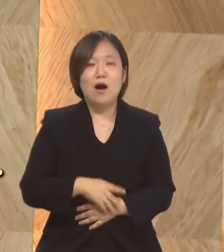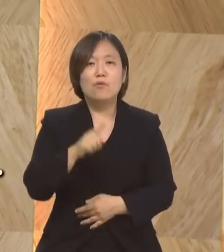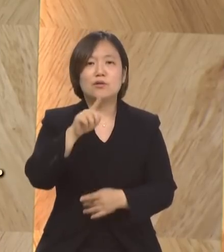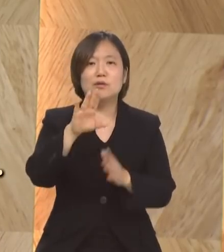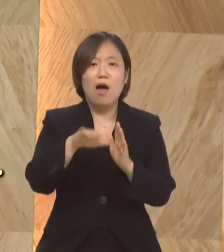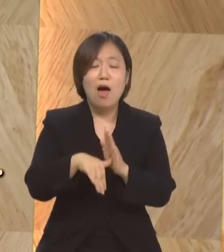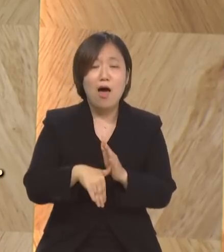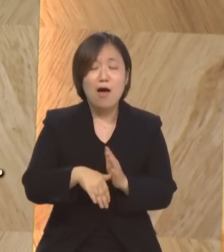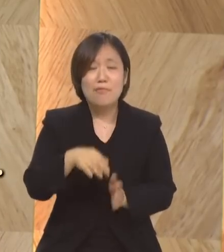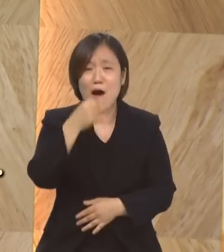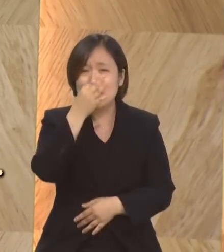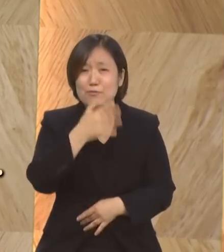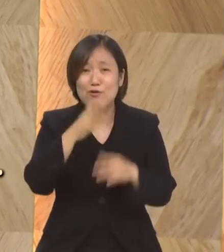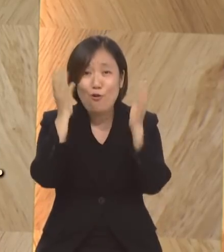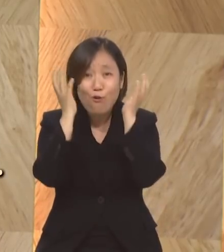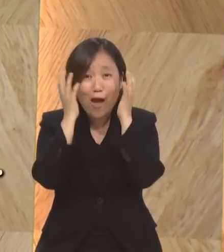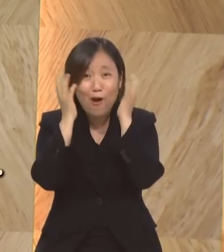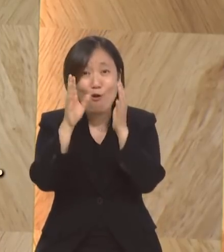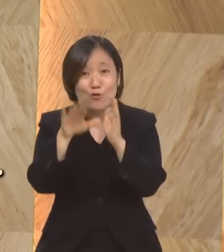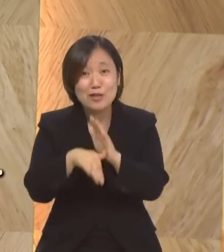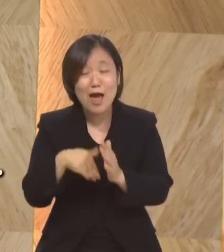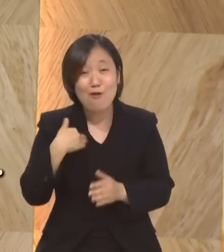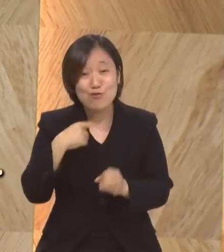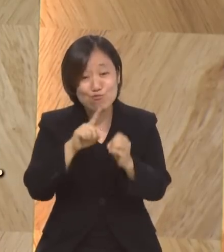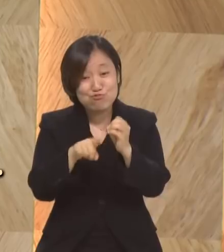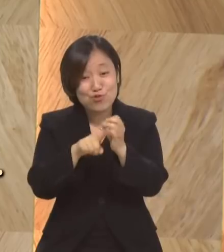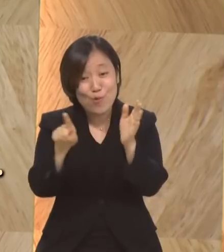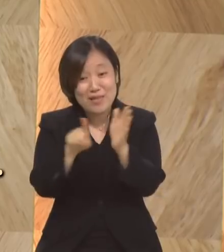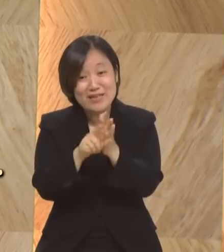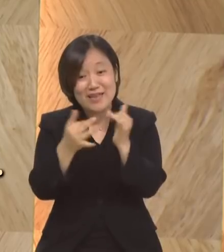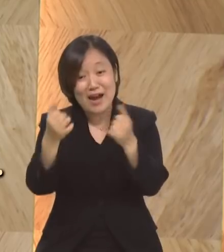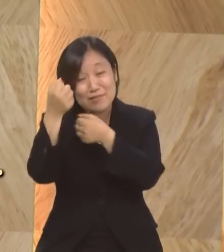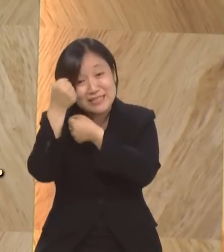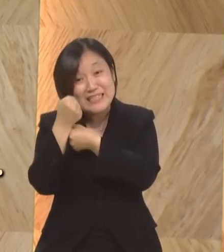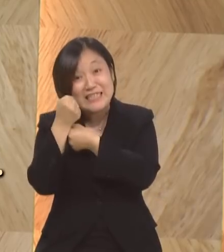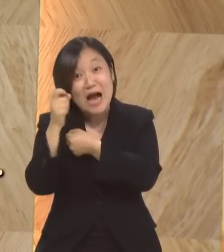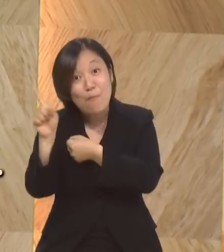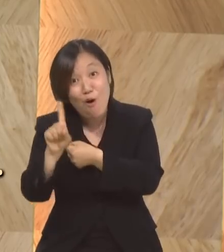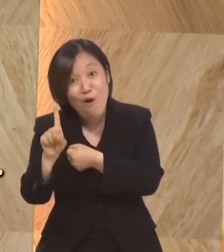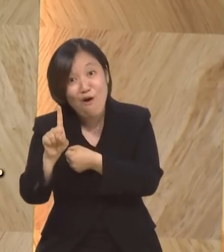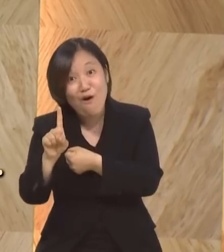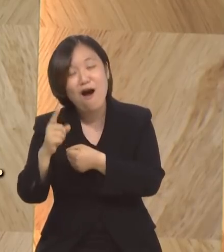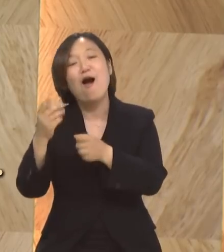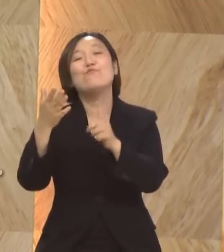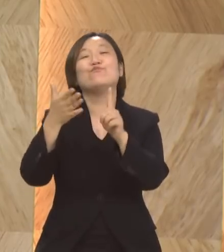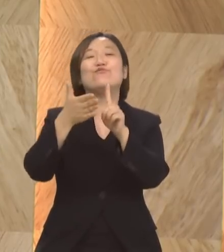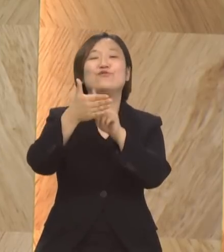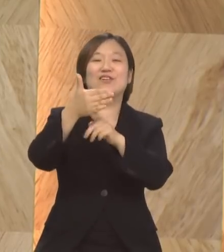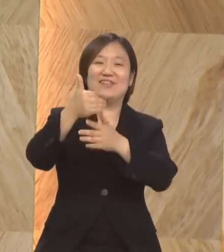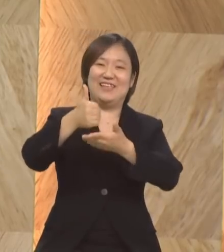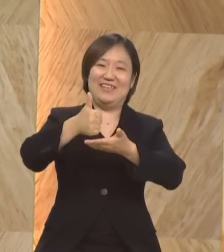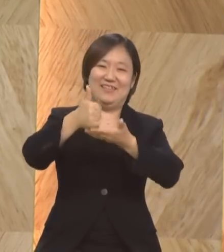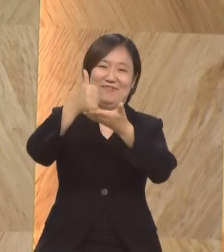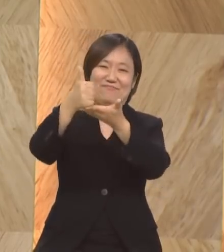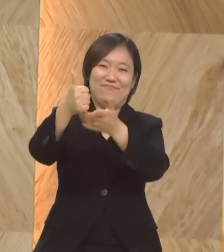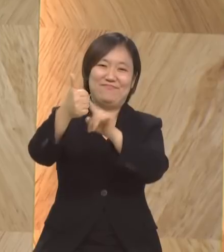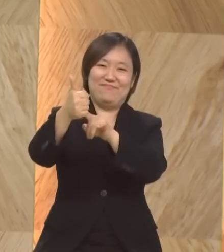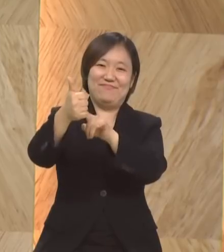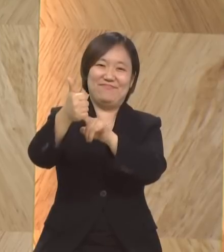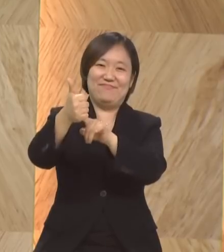힘들고 괴로울 때 우리 불자들의 의지할게 뭐밖에 없겠습니까 그렇죠 부처님밖에 없지 않습니까 불보살님에게